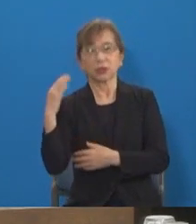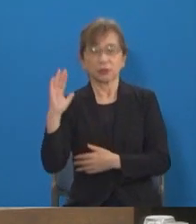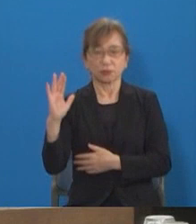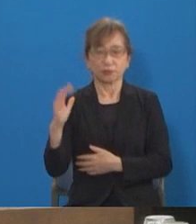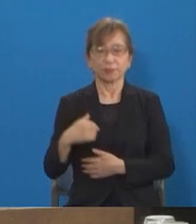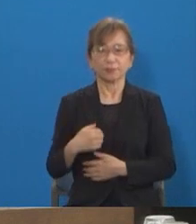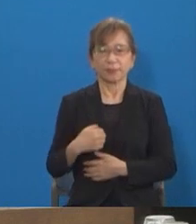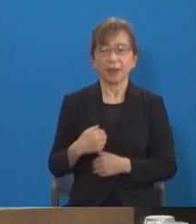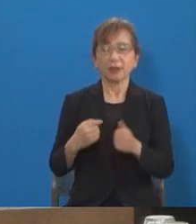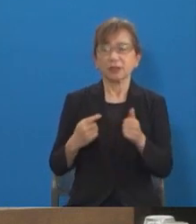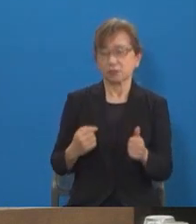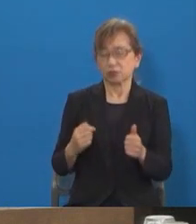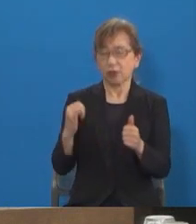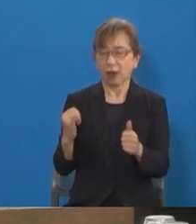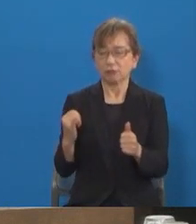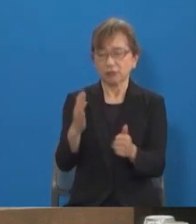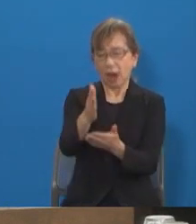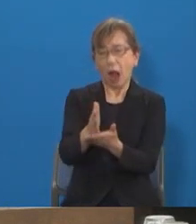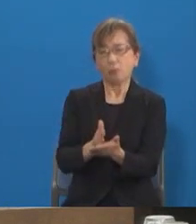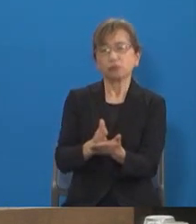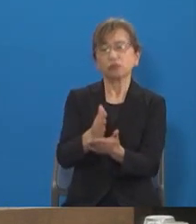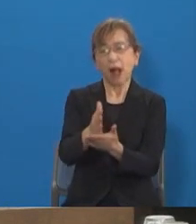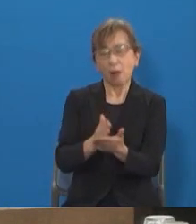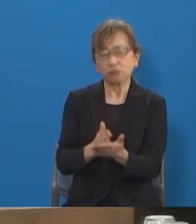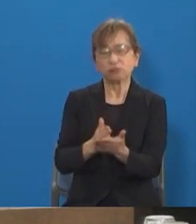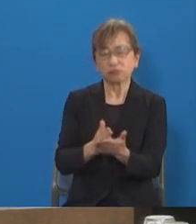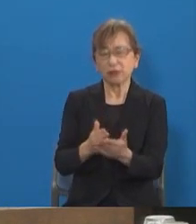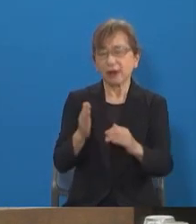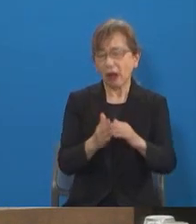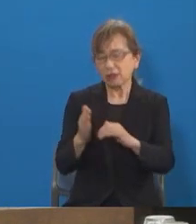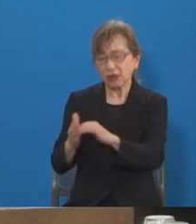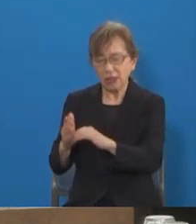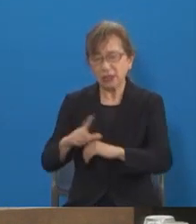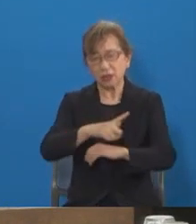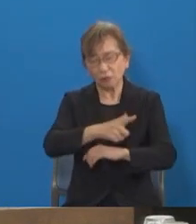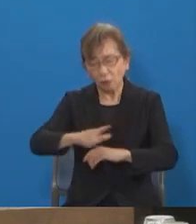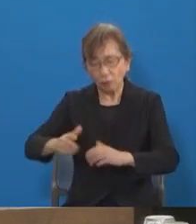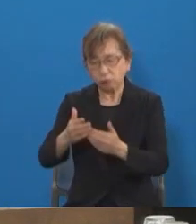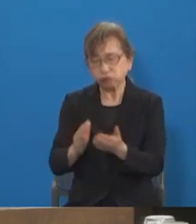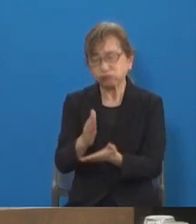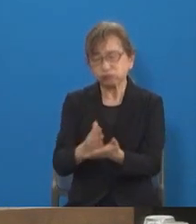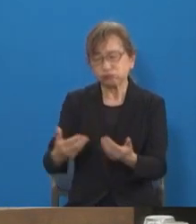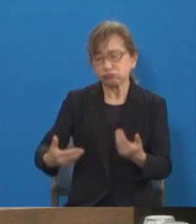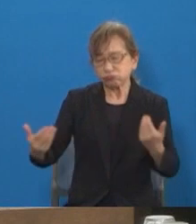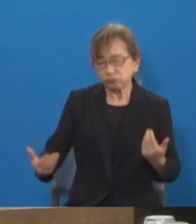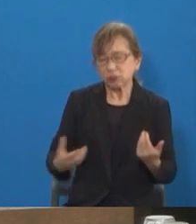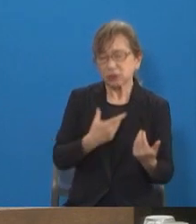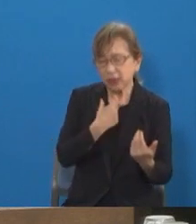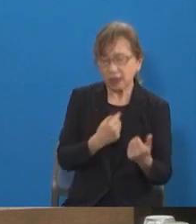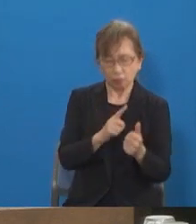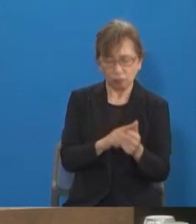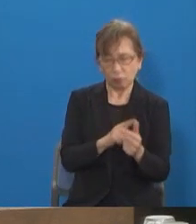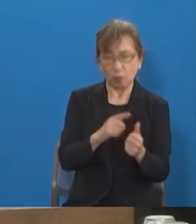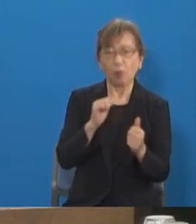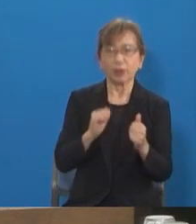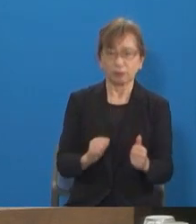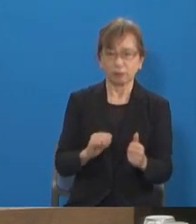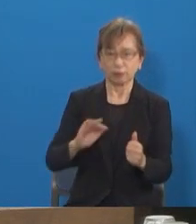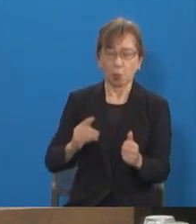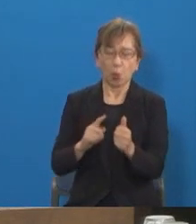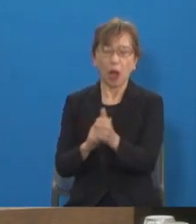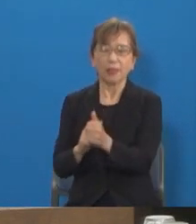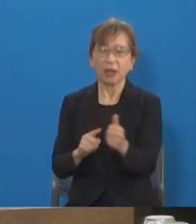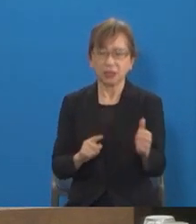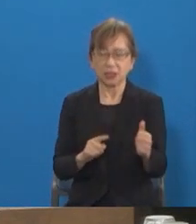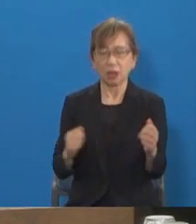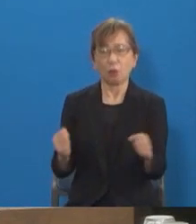と配偶者で半分ずつ家事負担したいと考えている男性も多くいるものの、男性の労